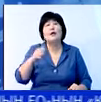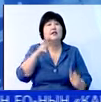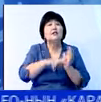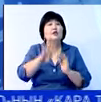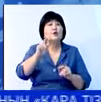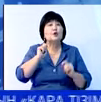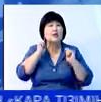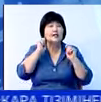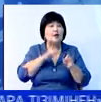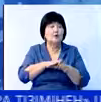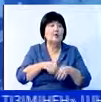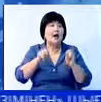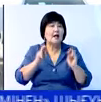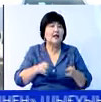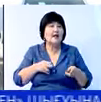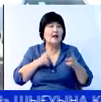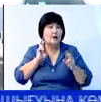толуымен арнайы құттықтап барды.